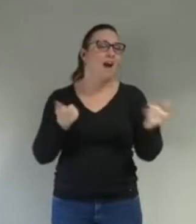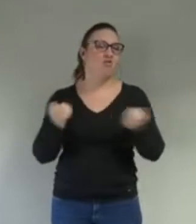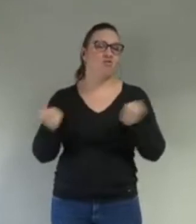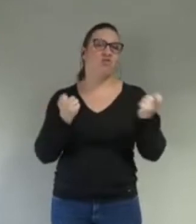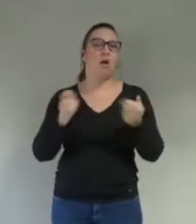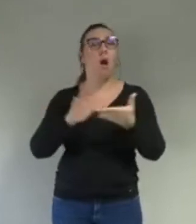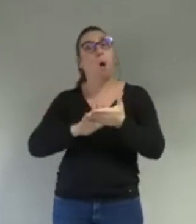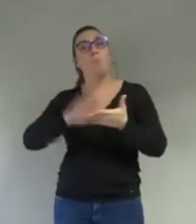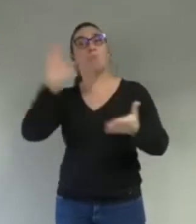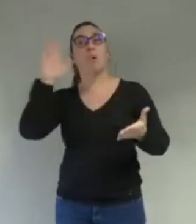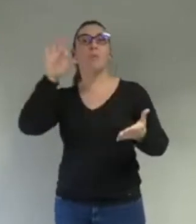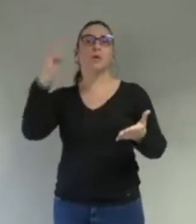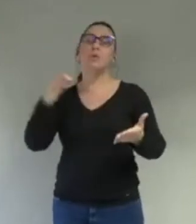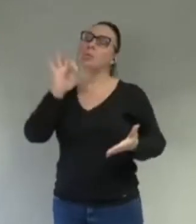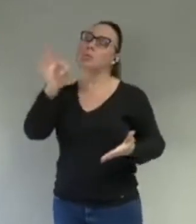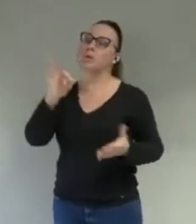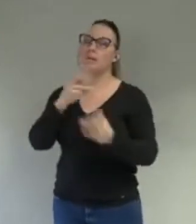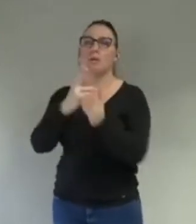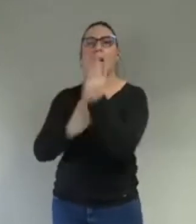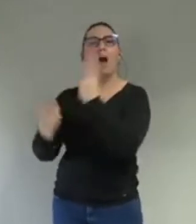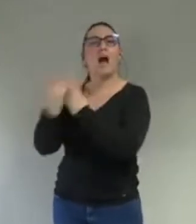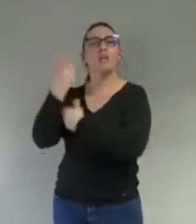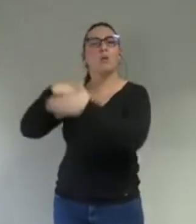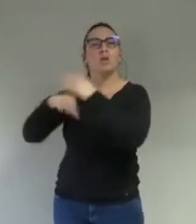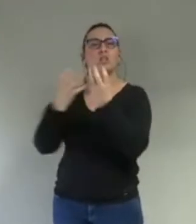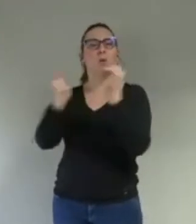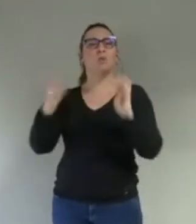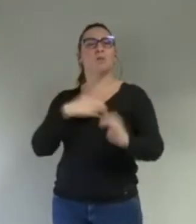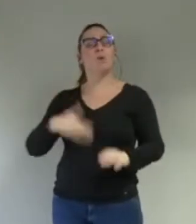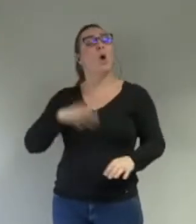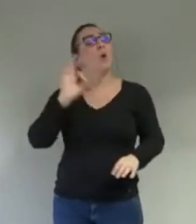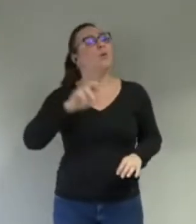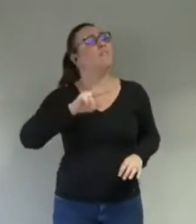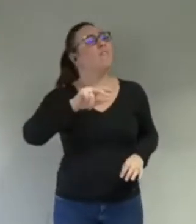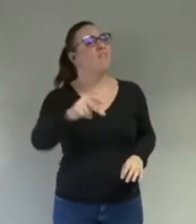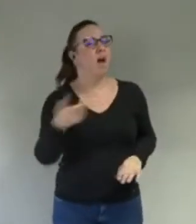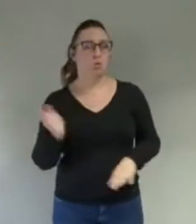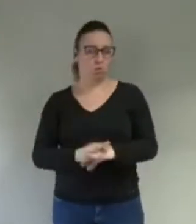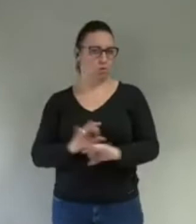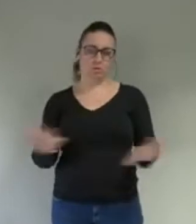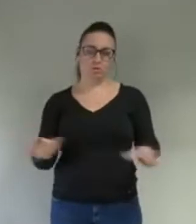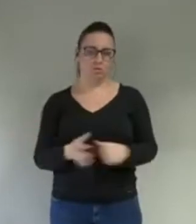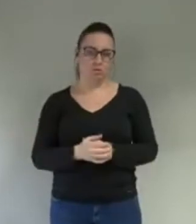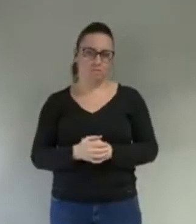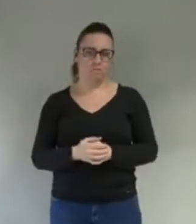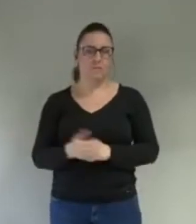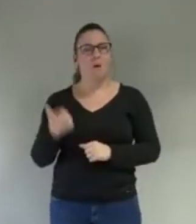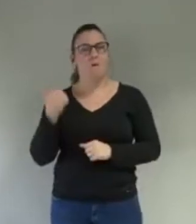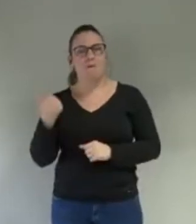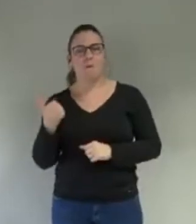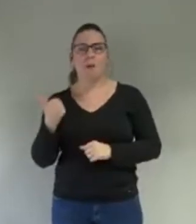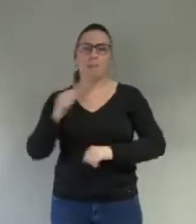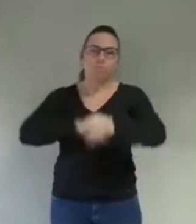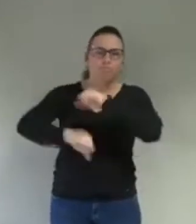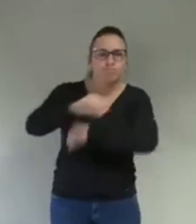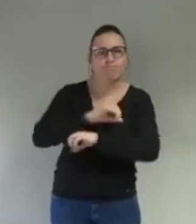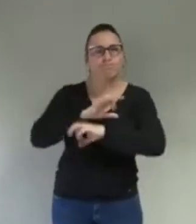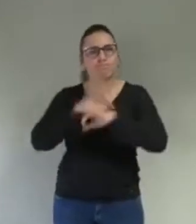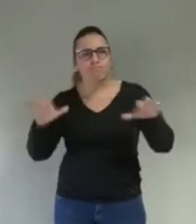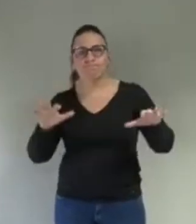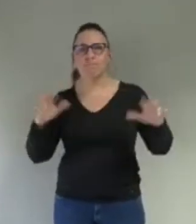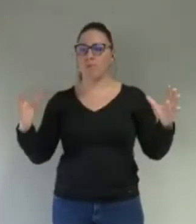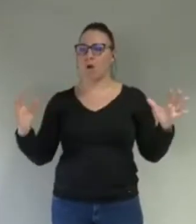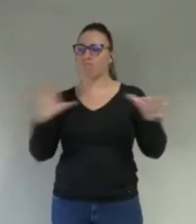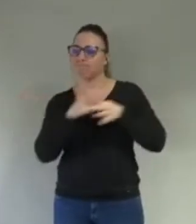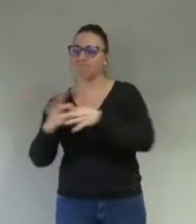la promesse de votre adjointe en conseil municipal. Vous ne faites rien pour apaiser la cohabitation des différents